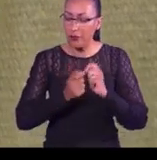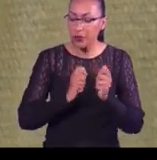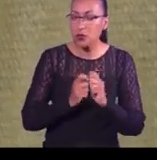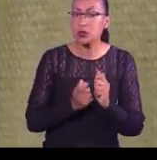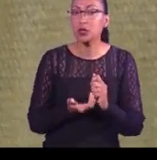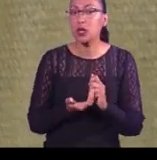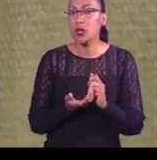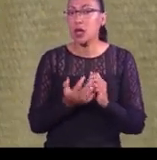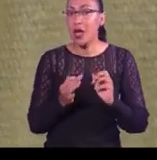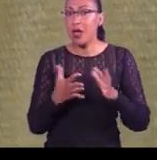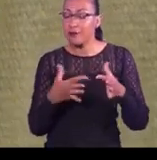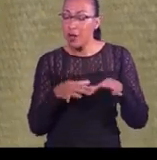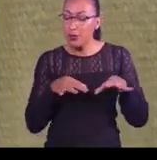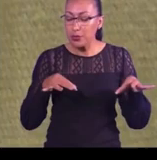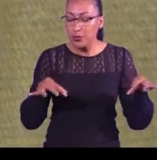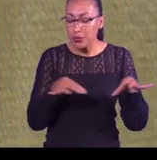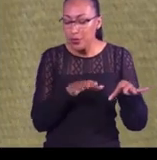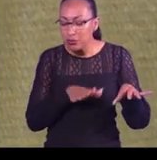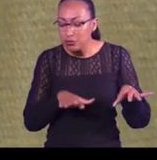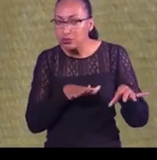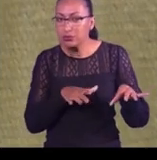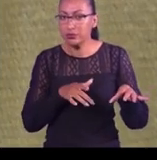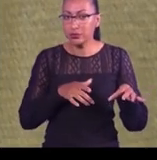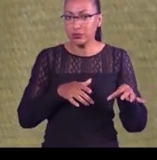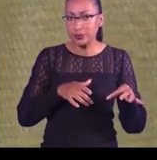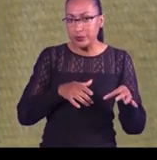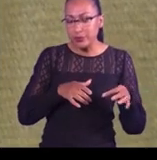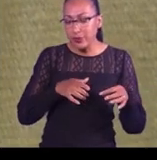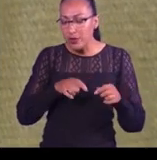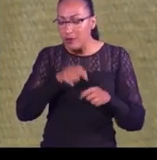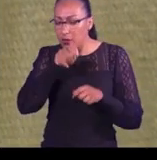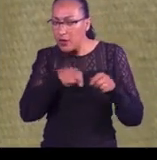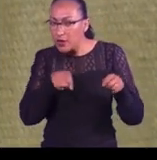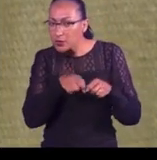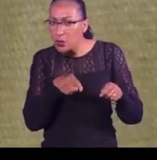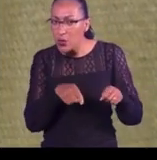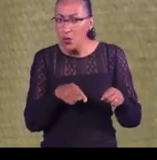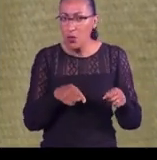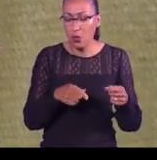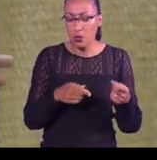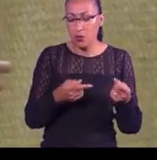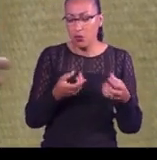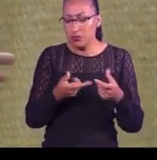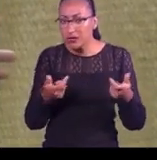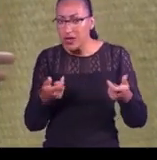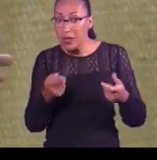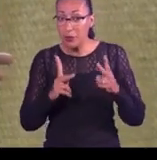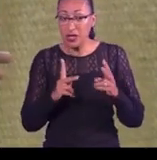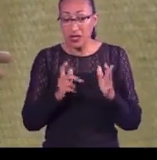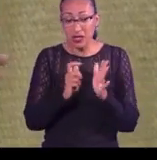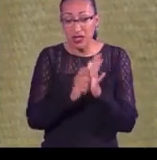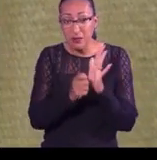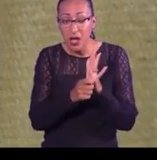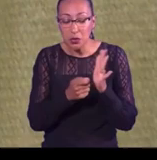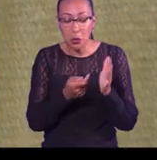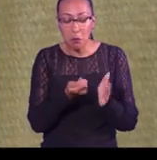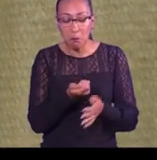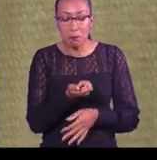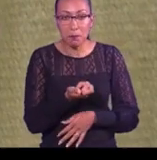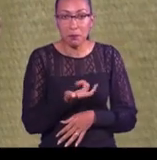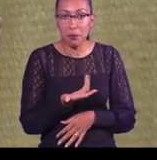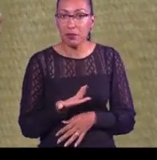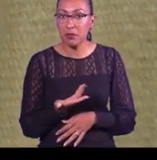et le paramétrage d'une évaluation qui va se tourner autour d'une petite misère d'indemnisation, sans tenir